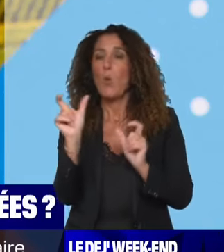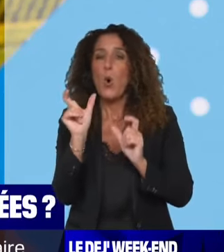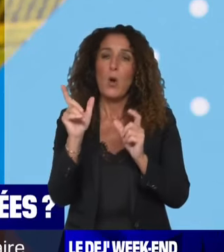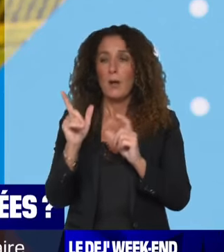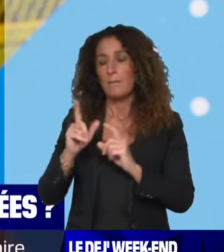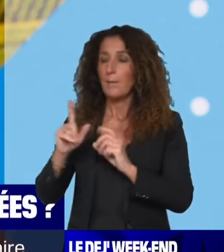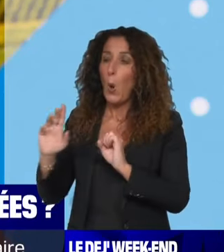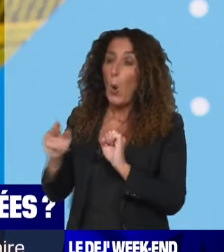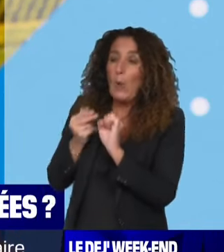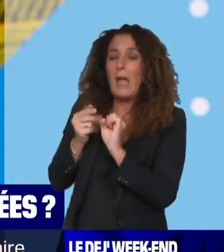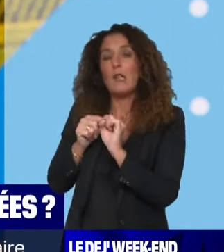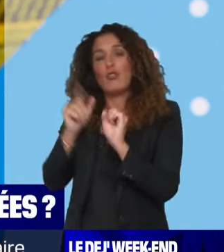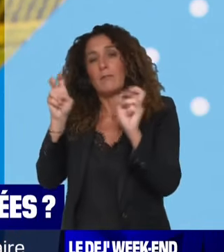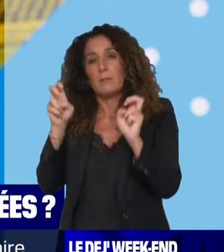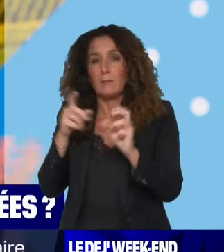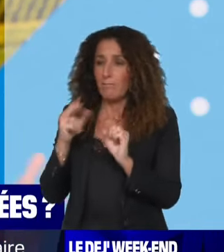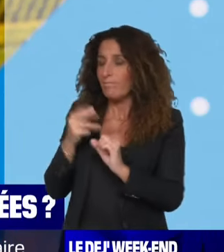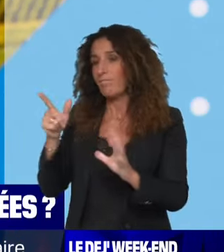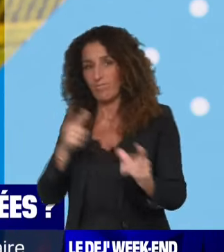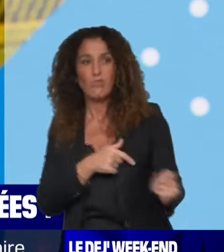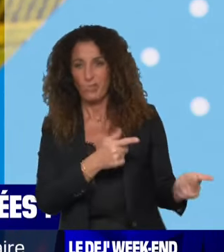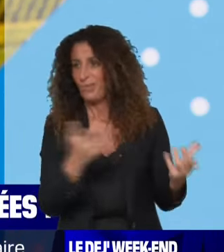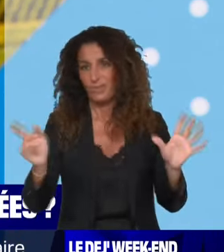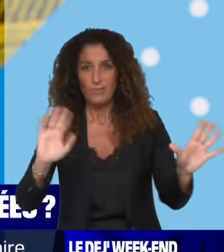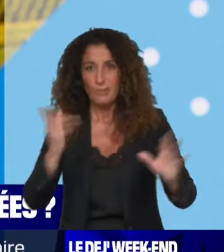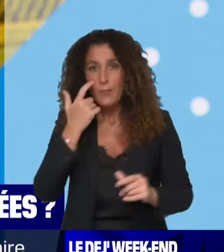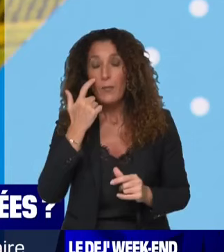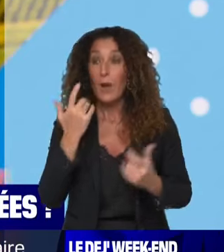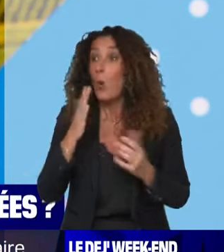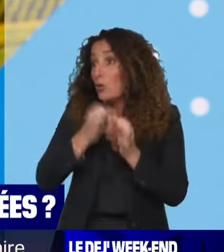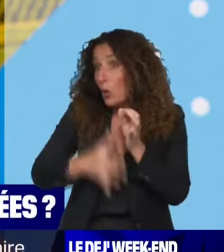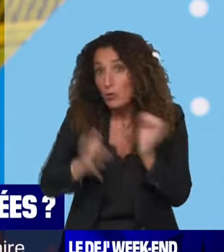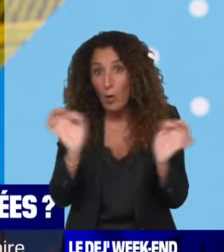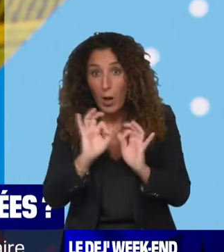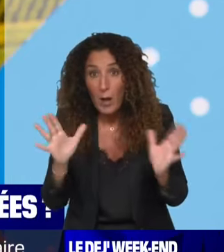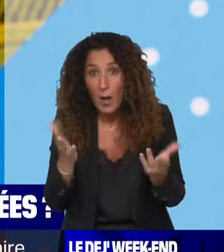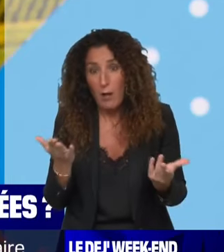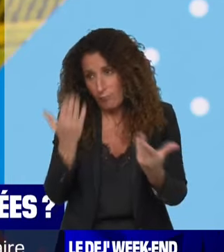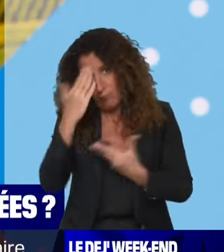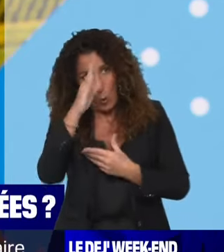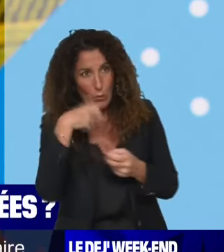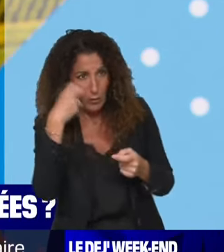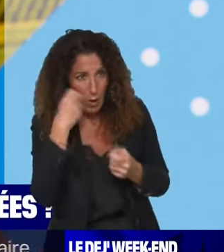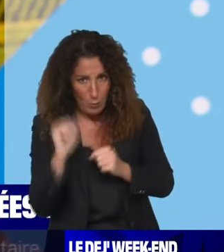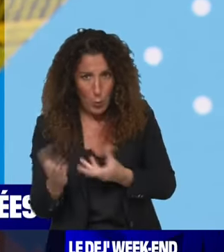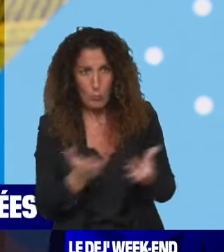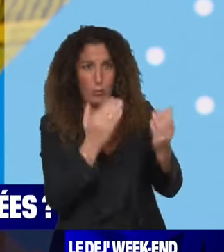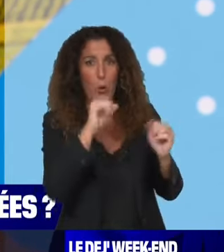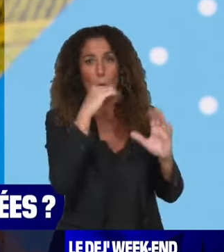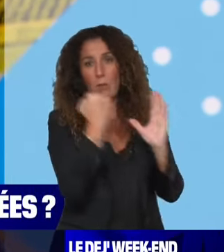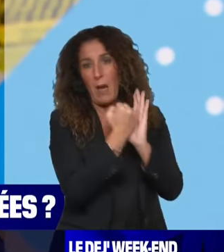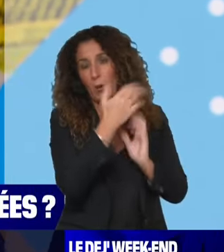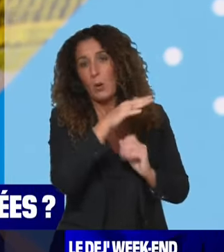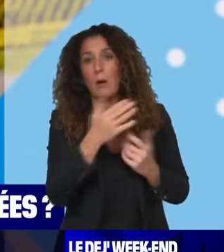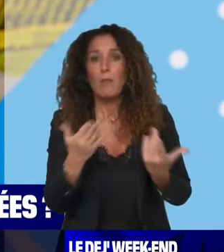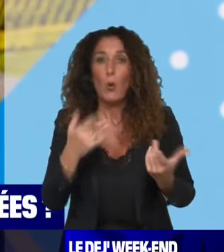d'otage un peu des Français, eh bien l'ouverture à la concurrence permet aussi, pour ceux qui n'ont pas d'autre solution, de se tourner vers d'autres trains. Donc l'État ne peut pas